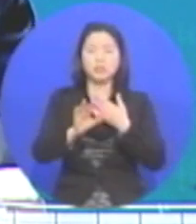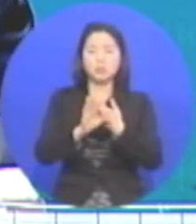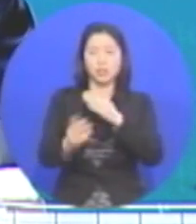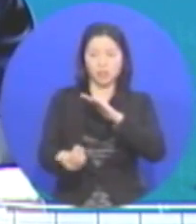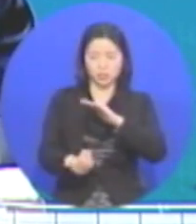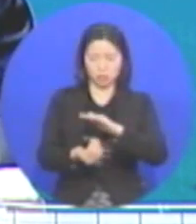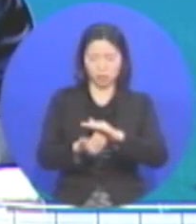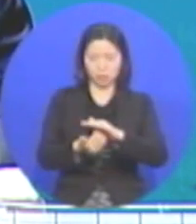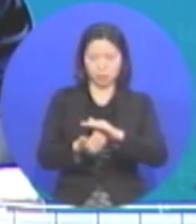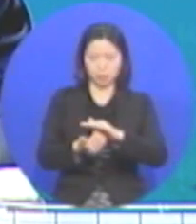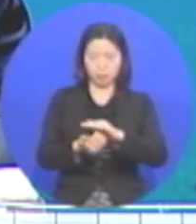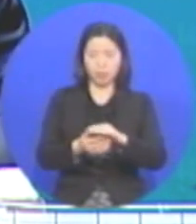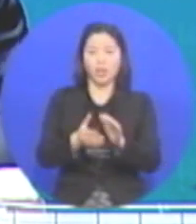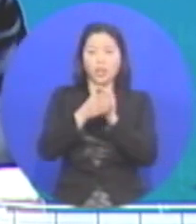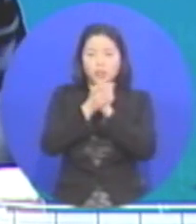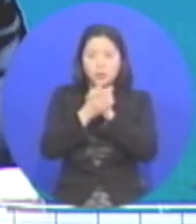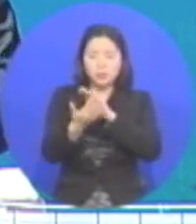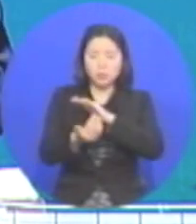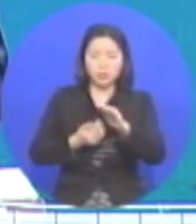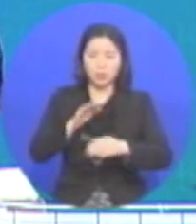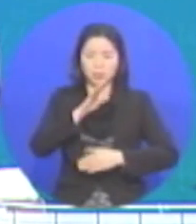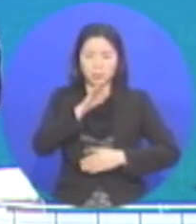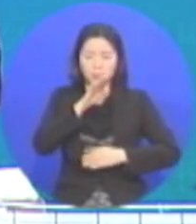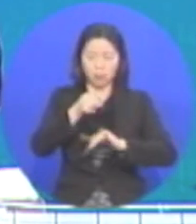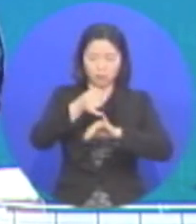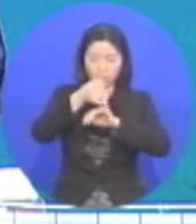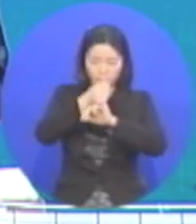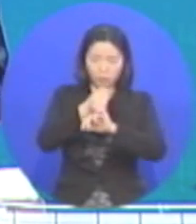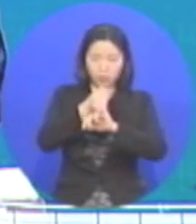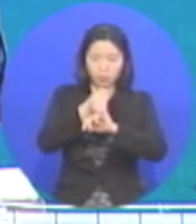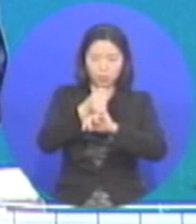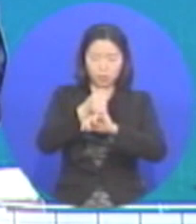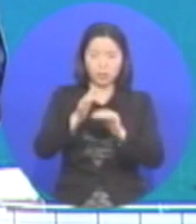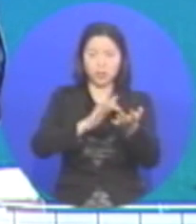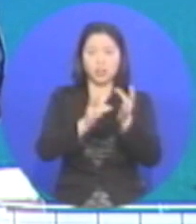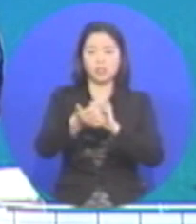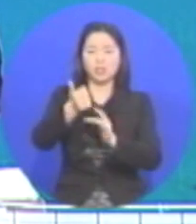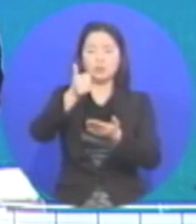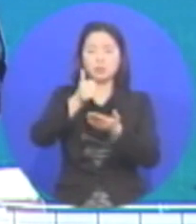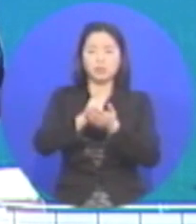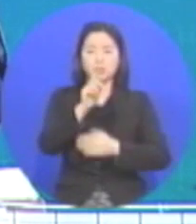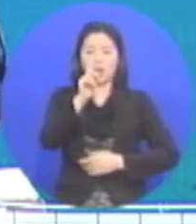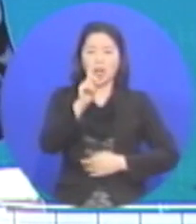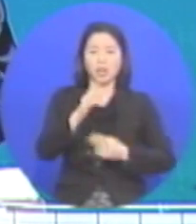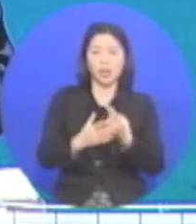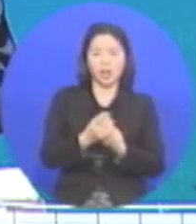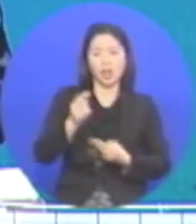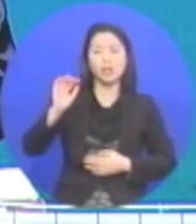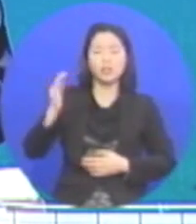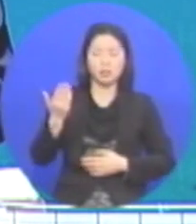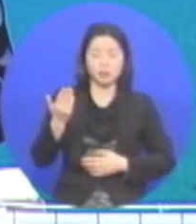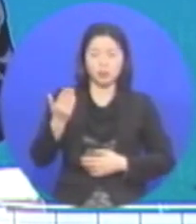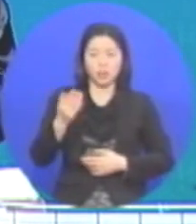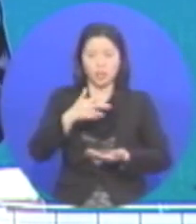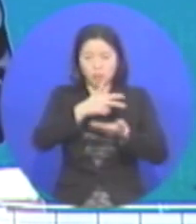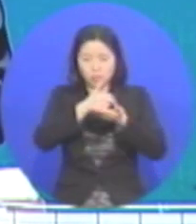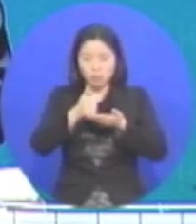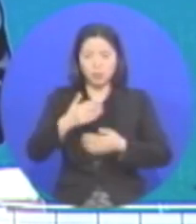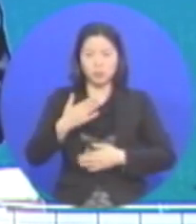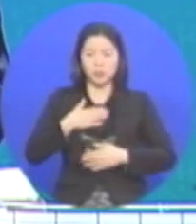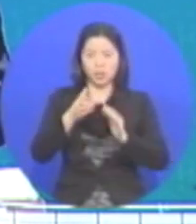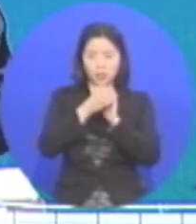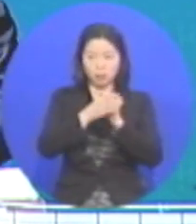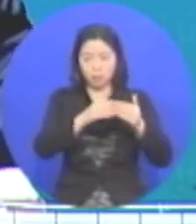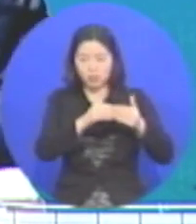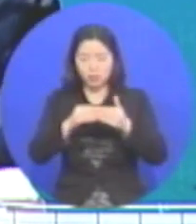반드시 먼저 해야 될 일이 예수님 안에 가서 예수님과 나 되는거 주님이 내 기도 이끌어 가실 수 있도록 해드리는